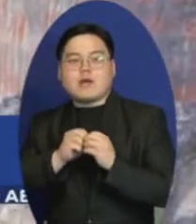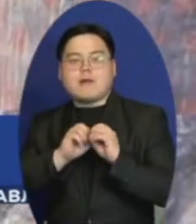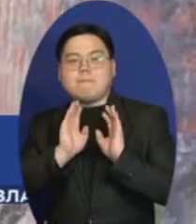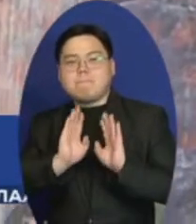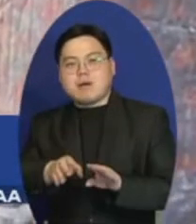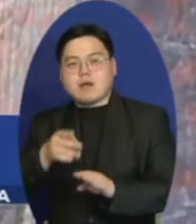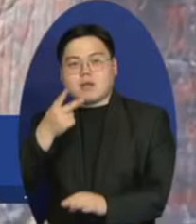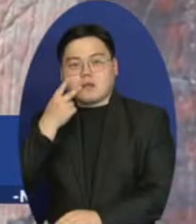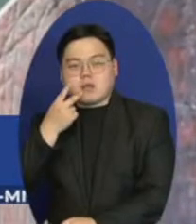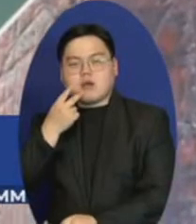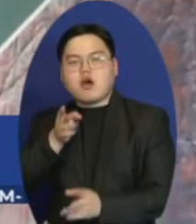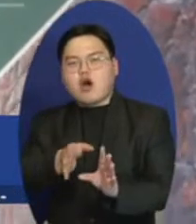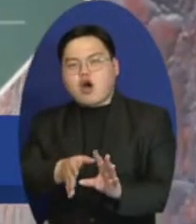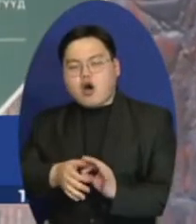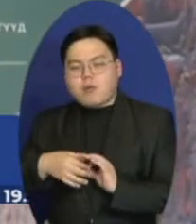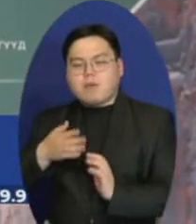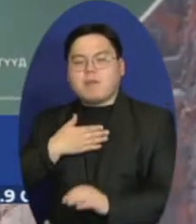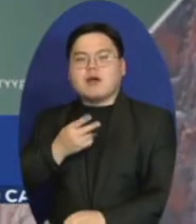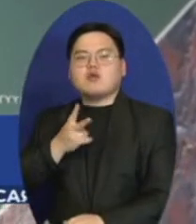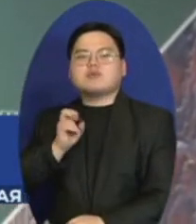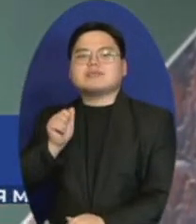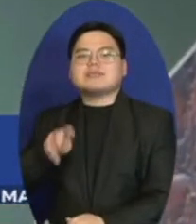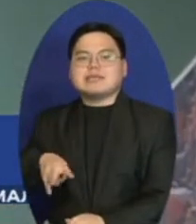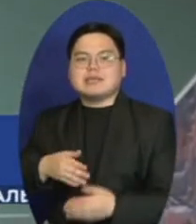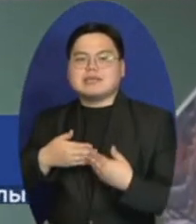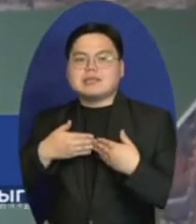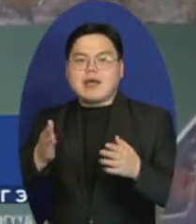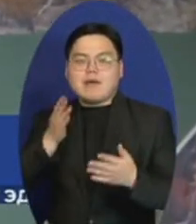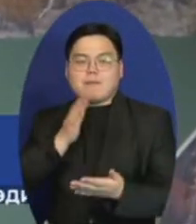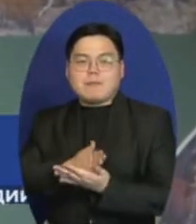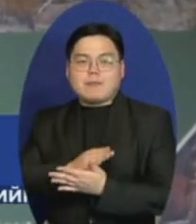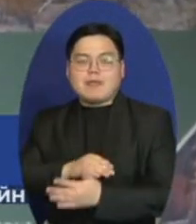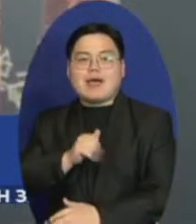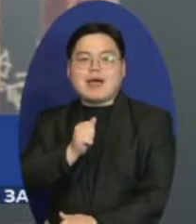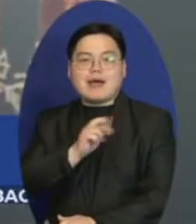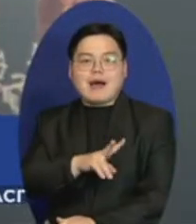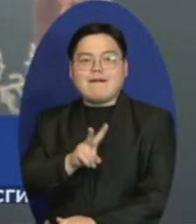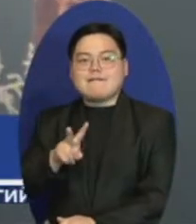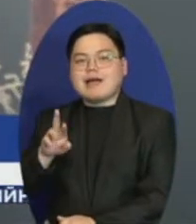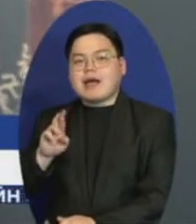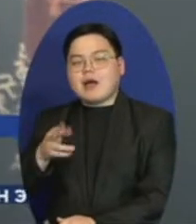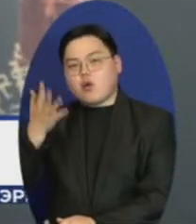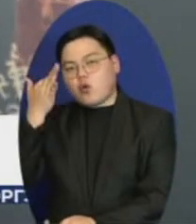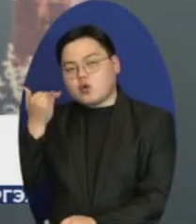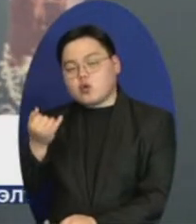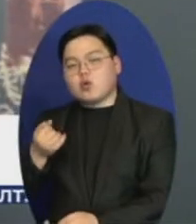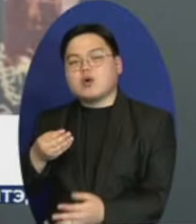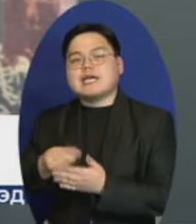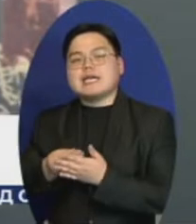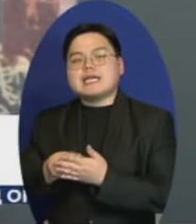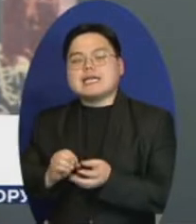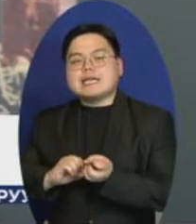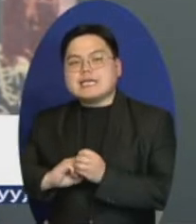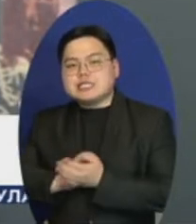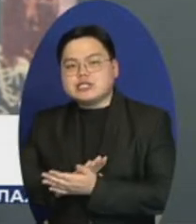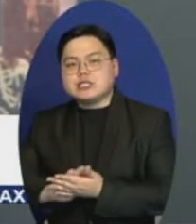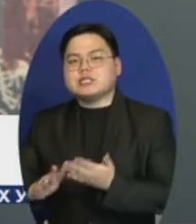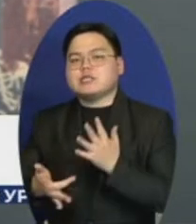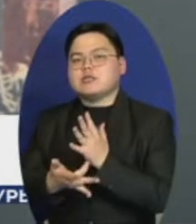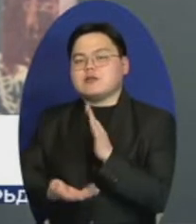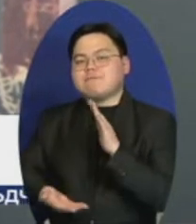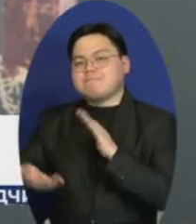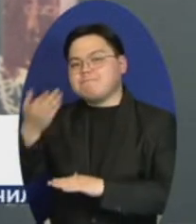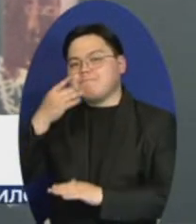энэ үзэсгэлэнгийн маань гол ач холбогдол. Энэ үзэсгэлэн маань бас AR VR дижитал музейтэй болох юм. Тэгээ энэгээр бас шинэ одоо